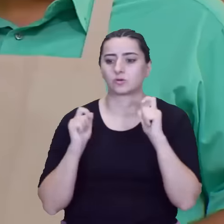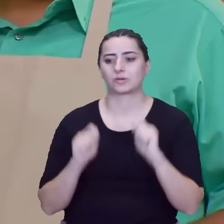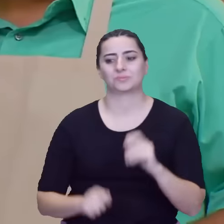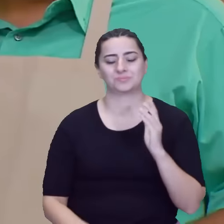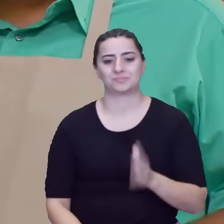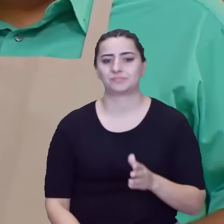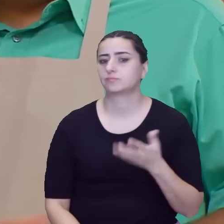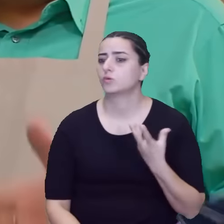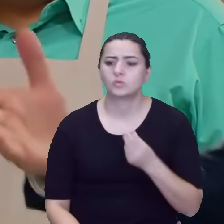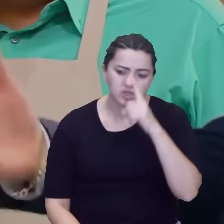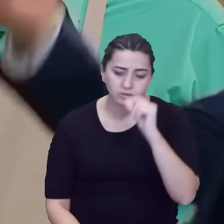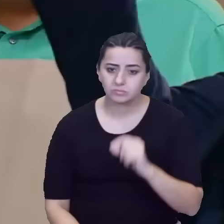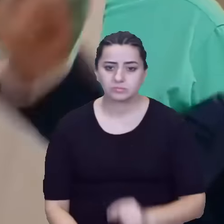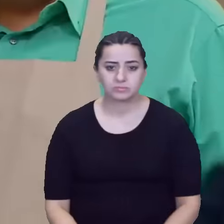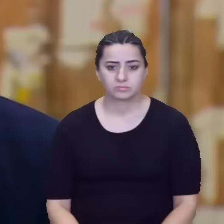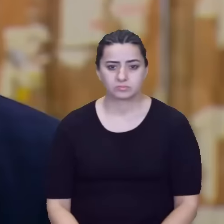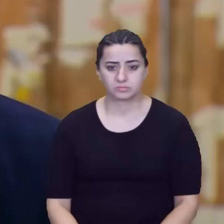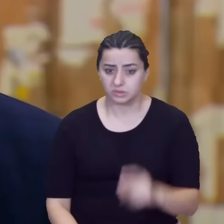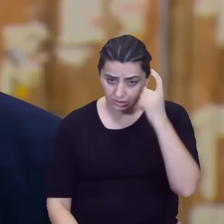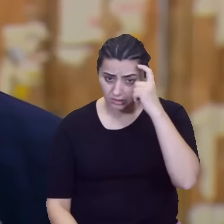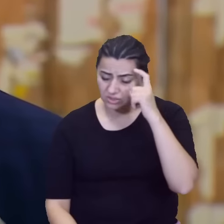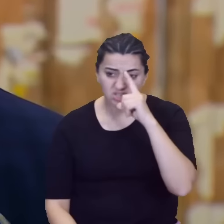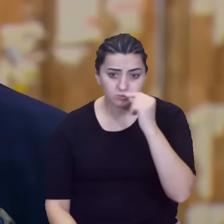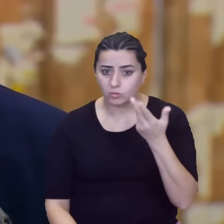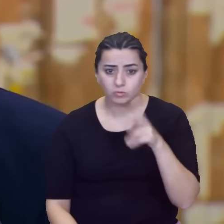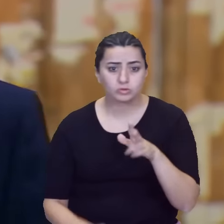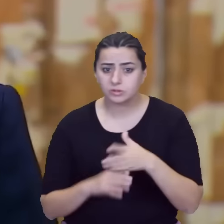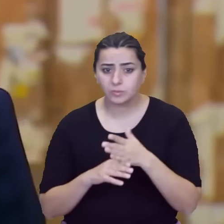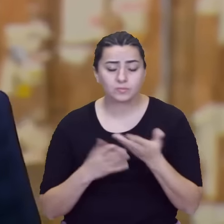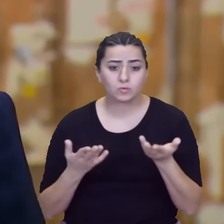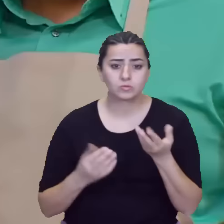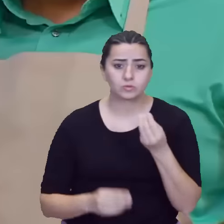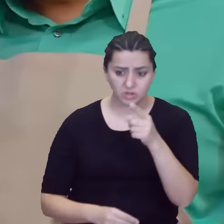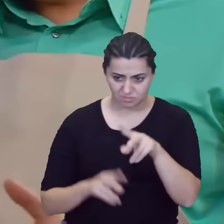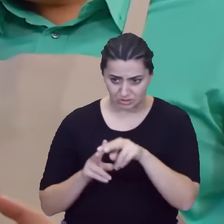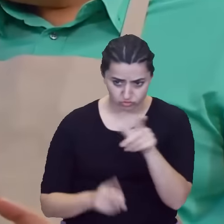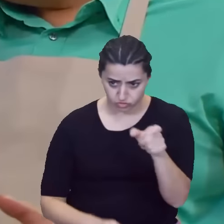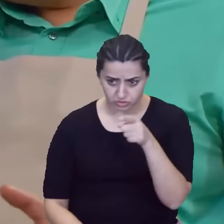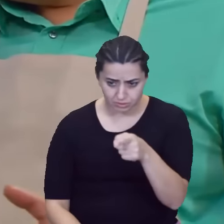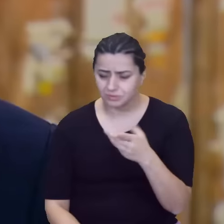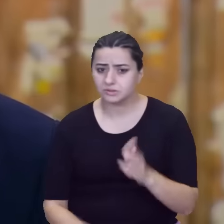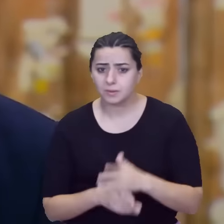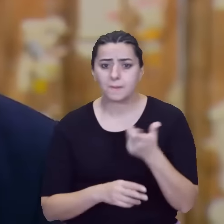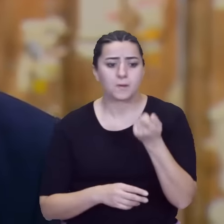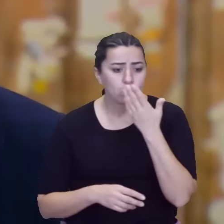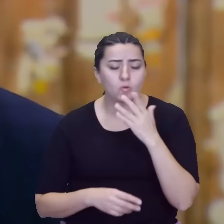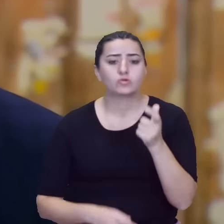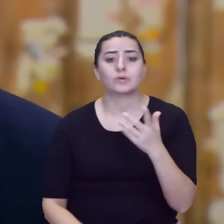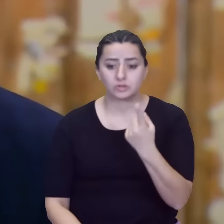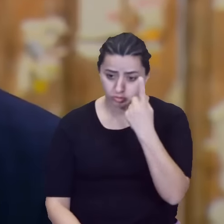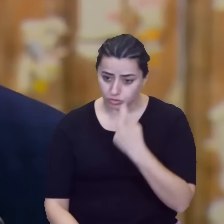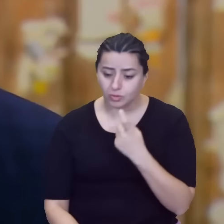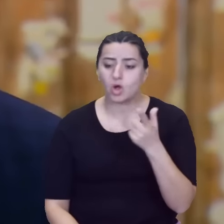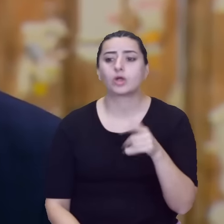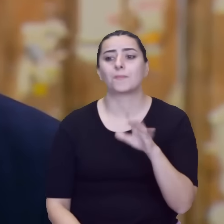yaptırırdım. Kimmiş bu ölen? Ha? Tanıdık mı? Nasıl ölmüş? Niye ölmüş? Mesut, Sen mi öldürdün yoksa? Bana sormadan niye öldürüyorsun ya? Hayır, bana